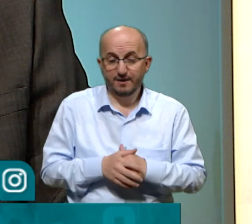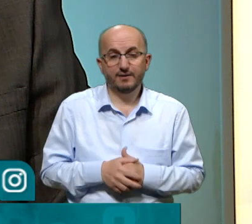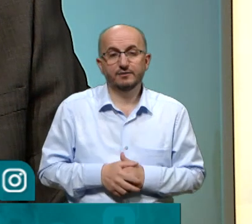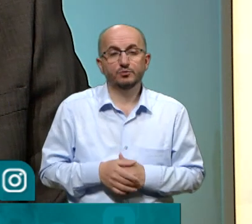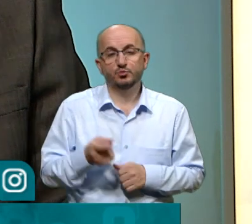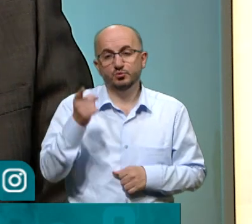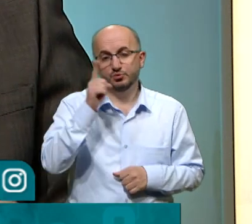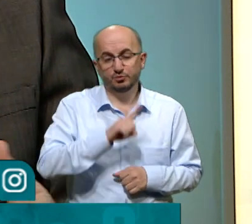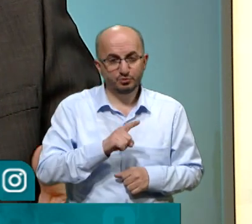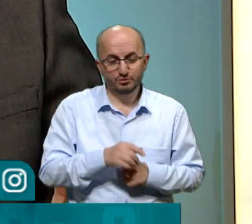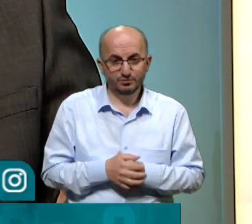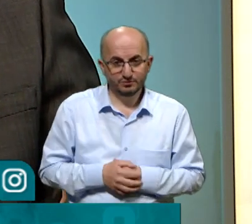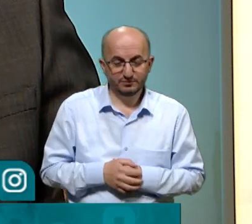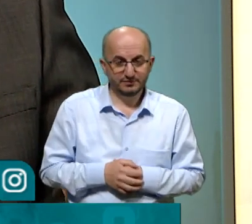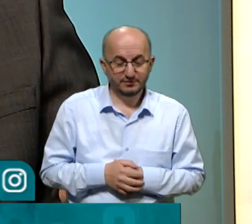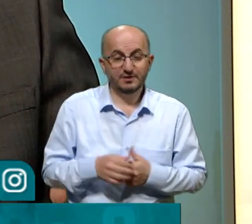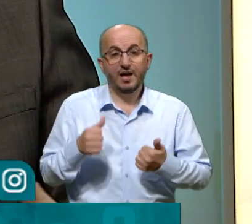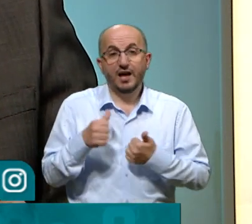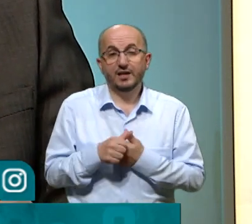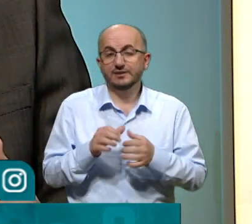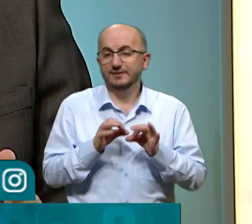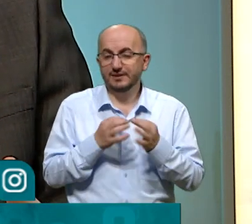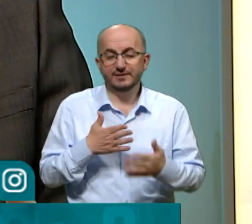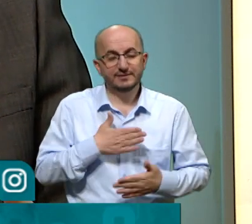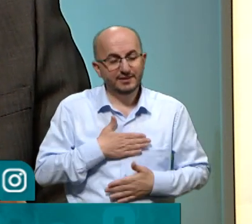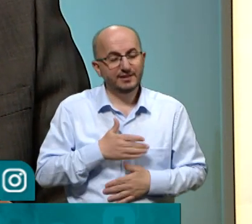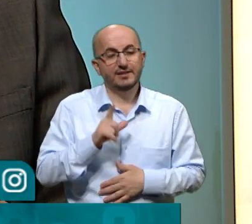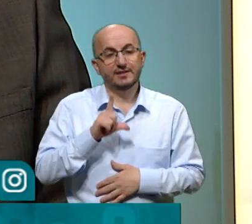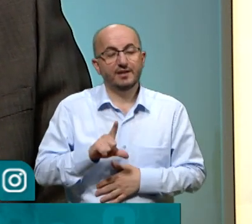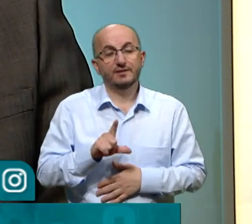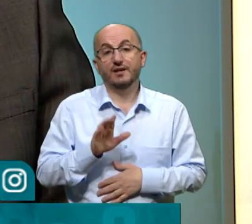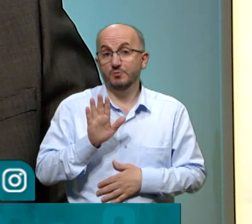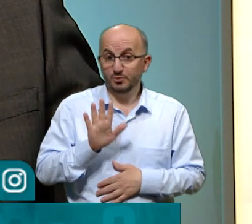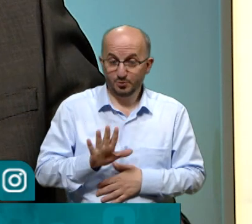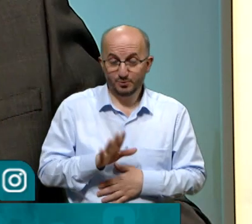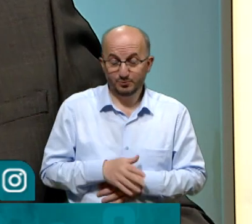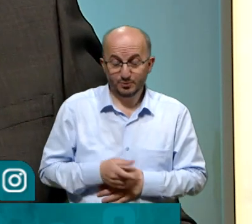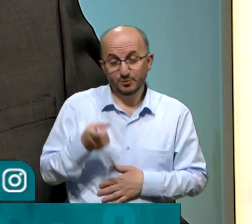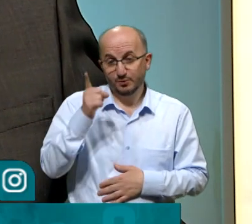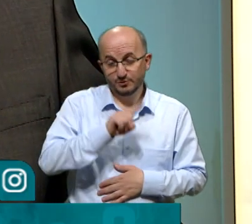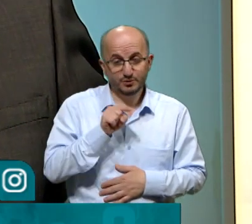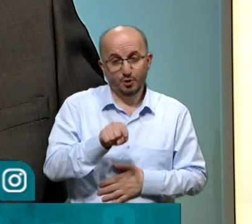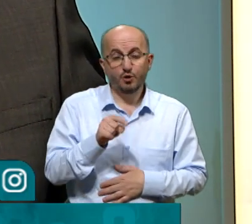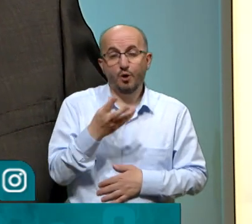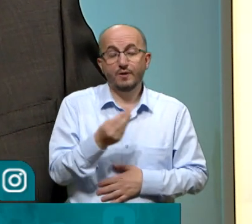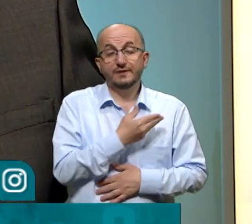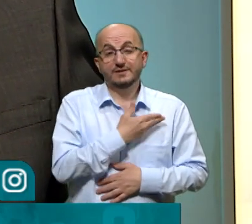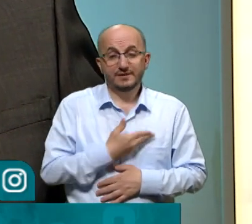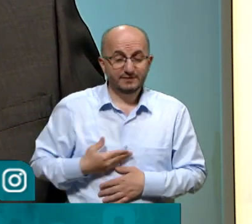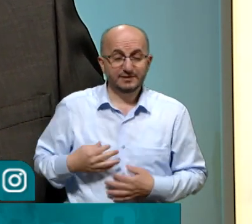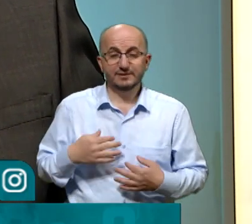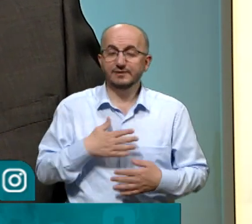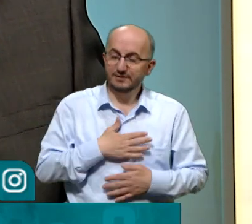Çünkü eş nedir saygı oy veren bir durumdur Dolayısıyla ona olan sevgisini ona